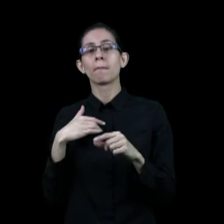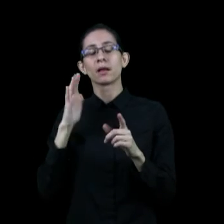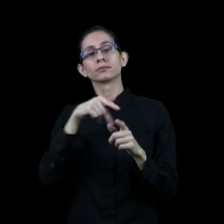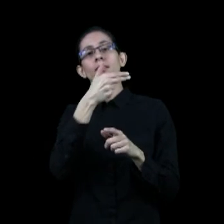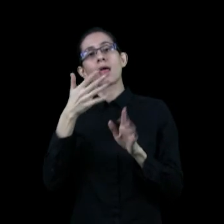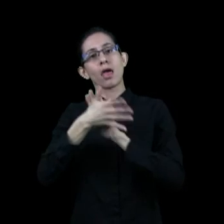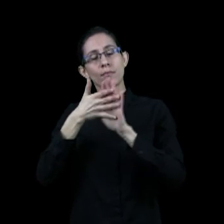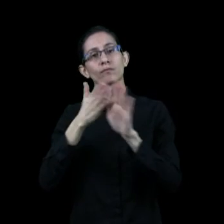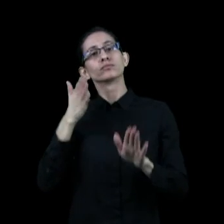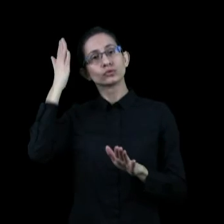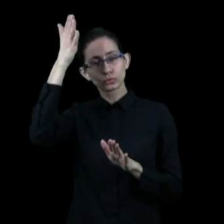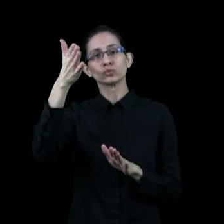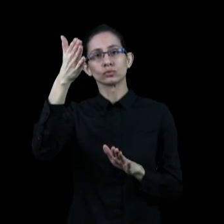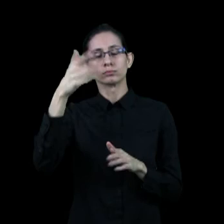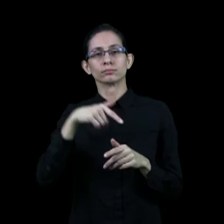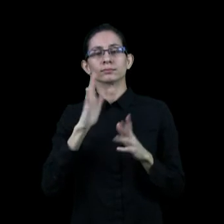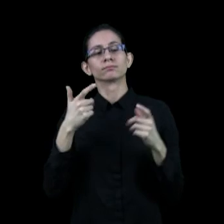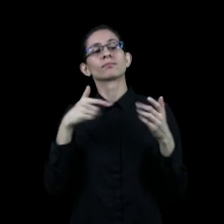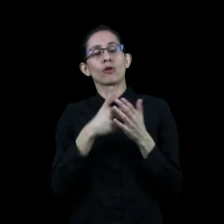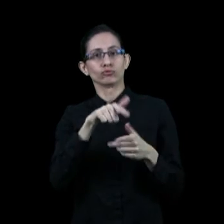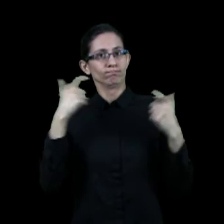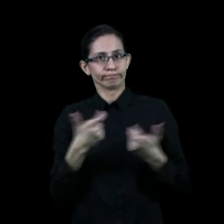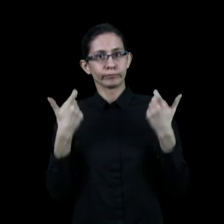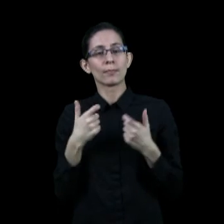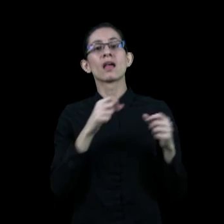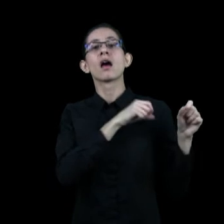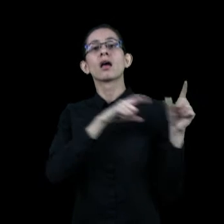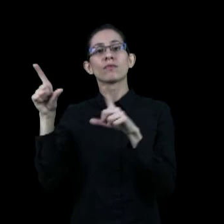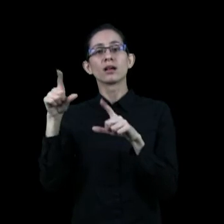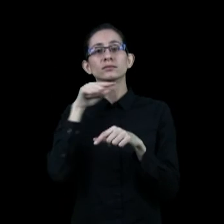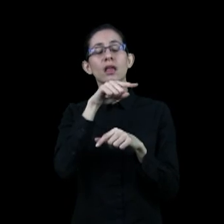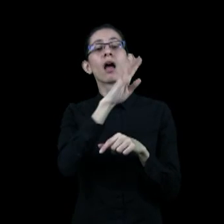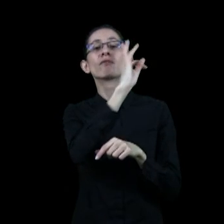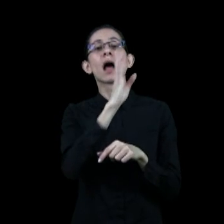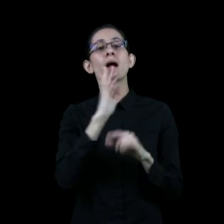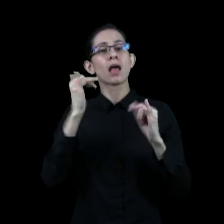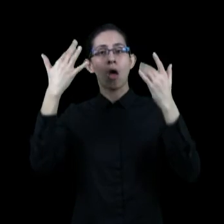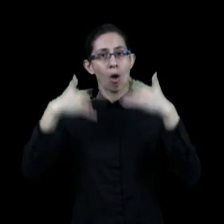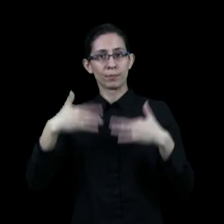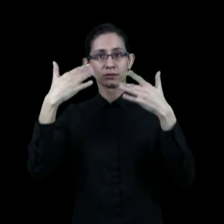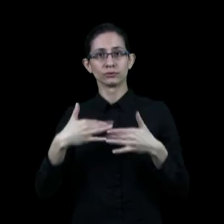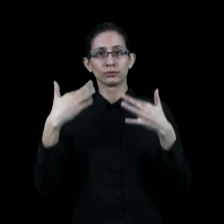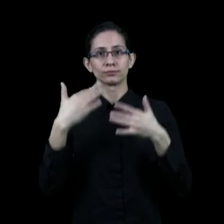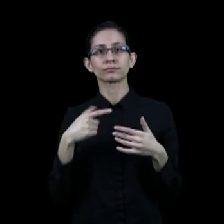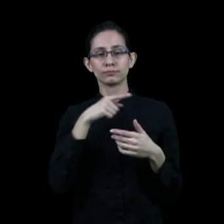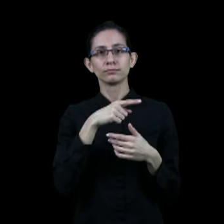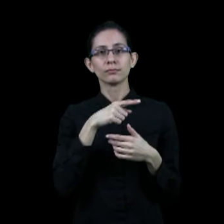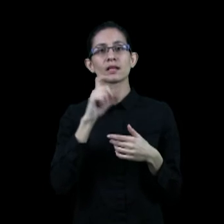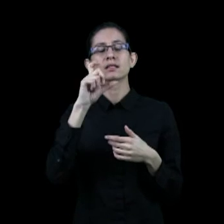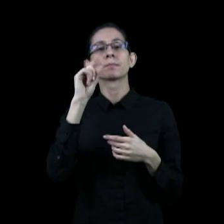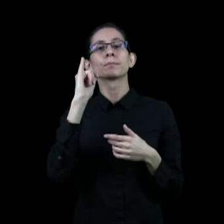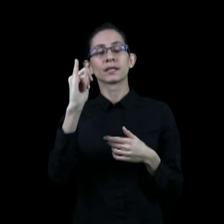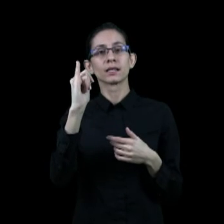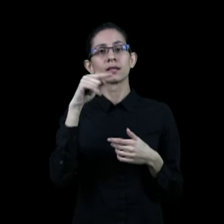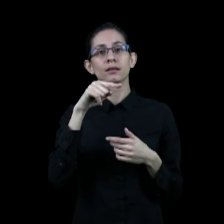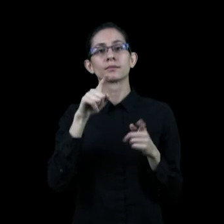usług konsumpcyjnych. Usłyszycie tę nazwę w programach informacyjnych, zwłaszcza biznesowych. Istnieją różne wskaźniki